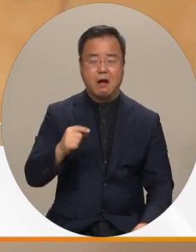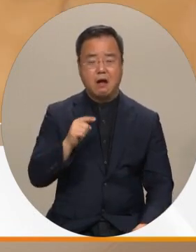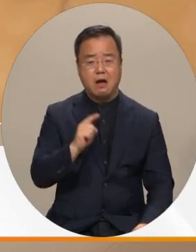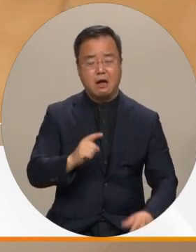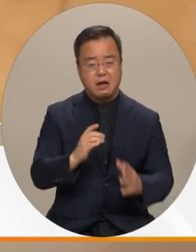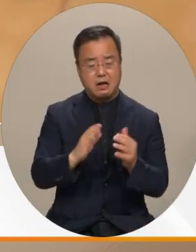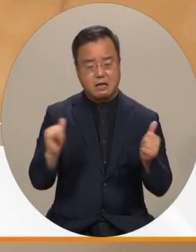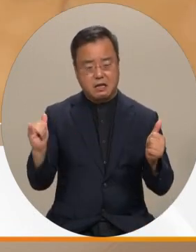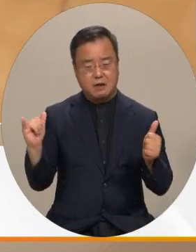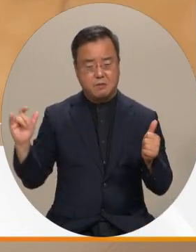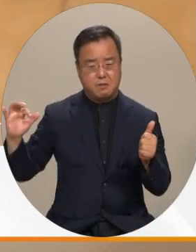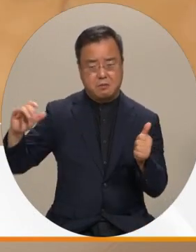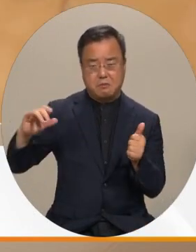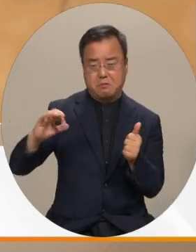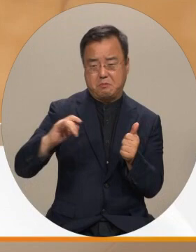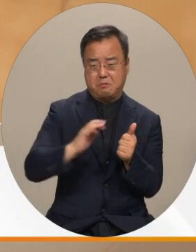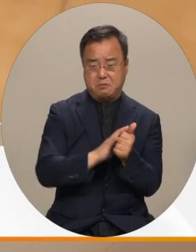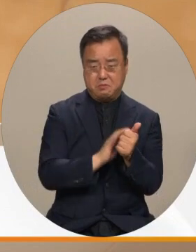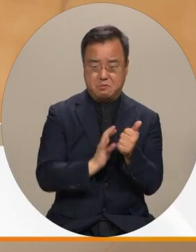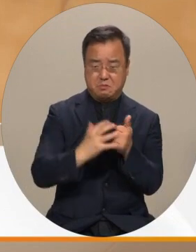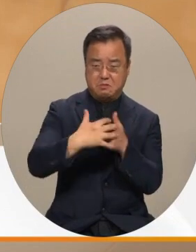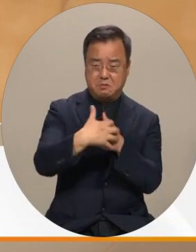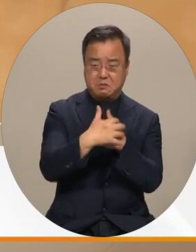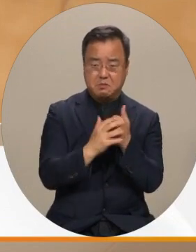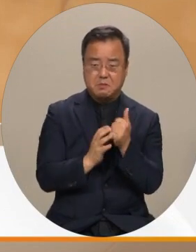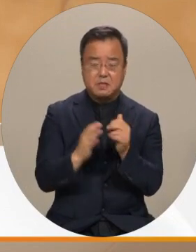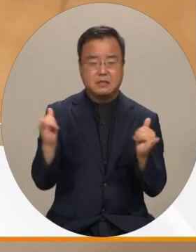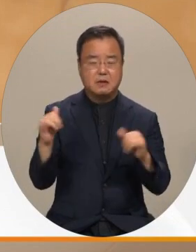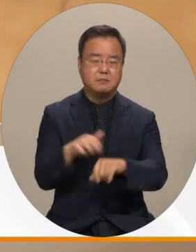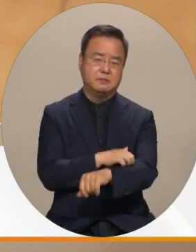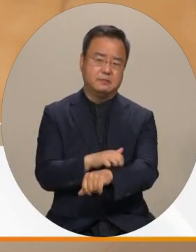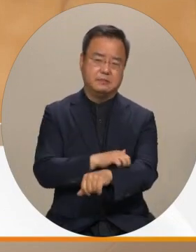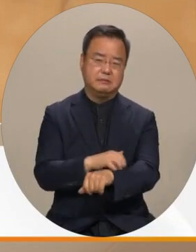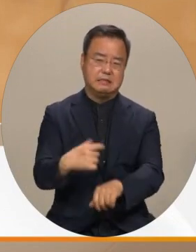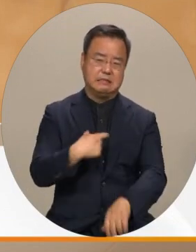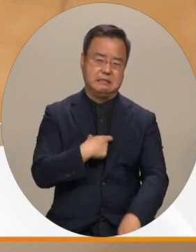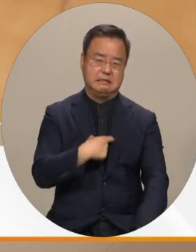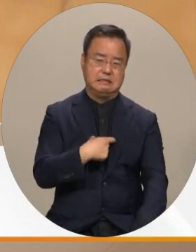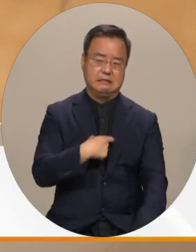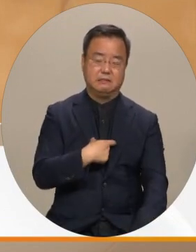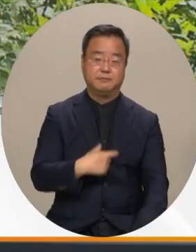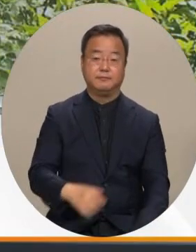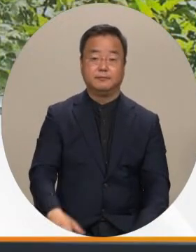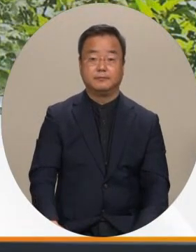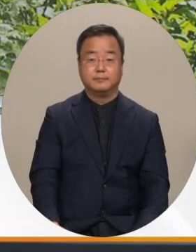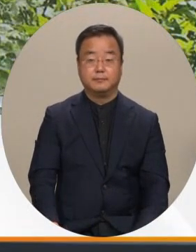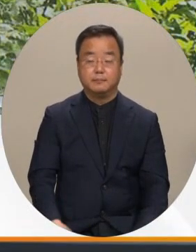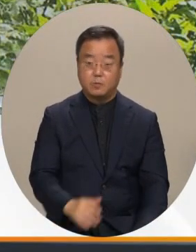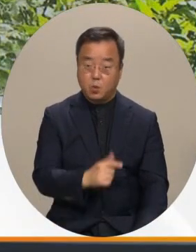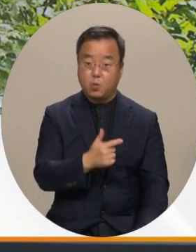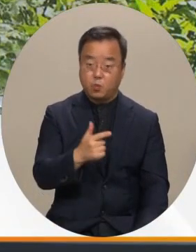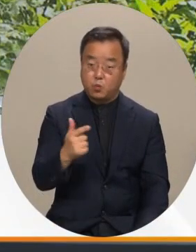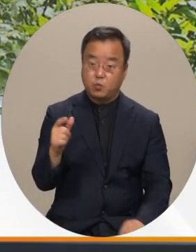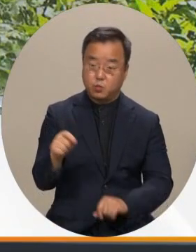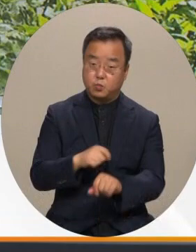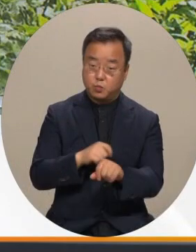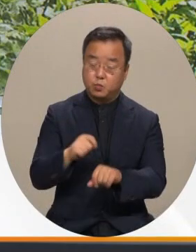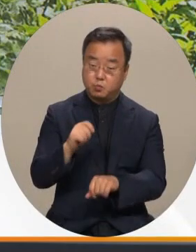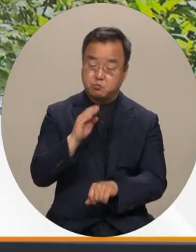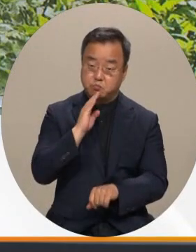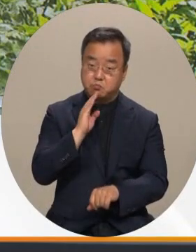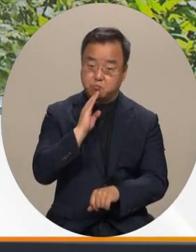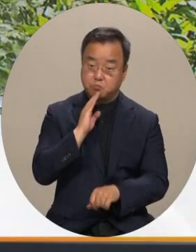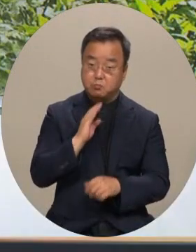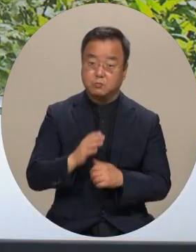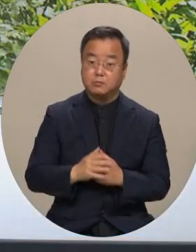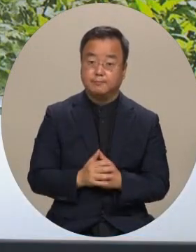달라붙기도 해서 일반 시민들에게 어떤 불편함이나 혐오감을 일으키고 있습니다네 여러 가지 측면에서 독특한 면이 많은